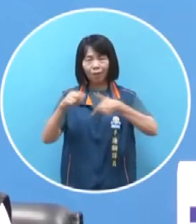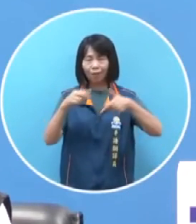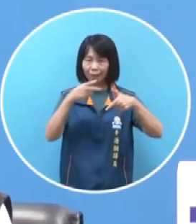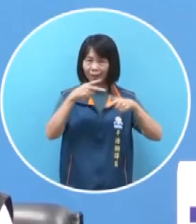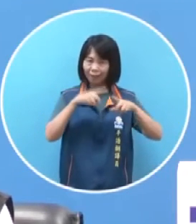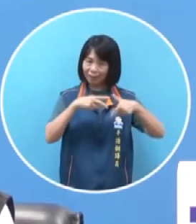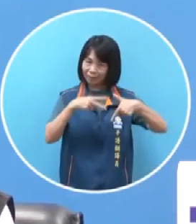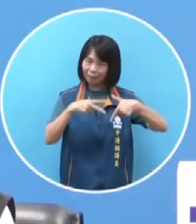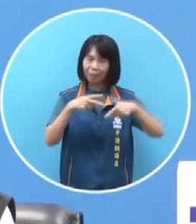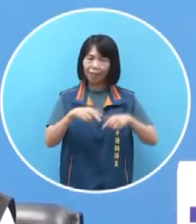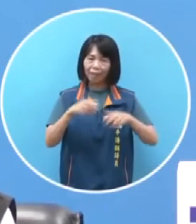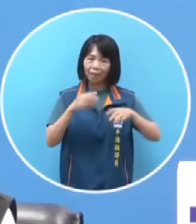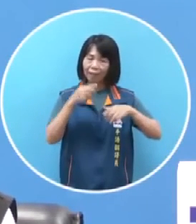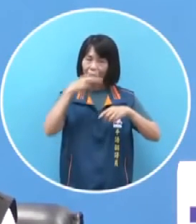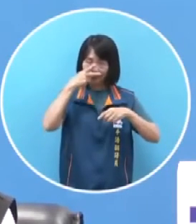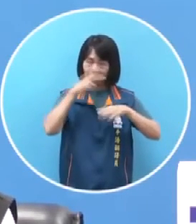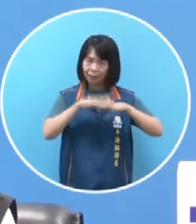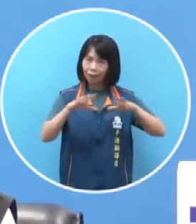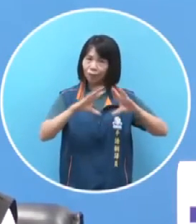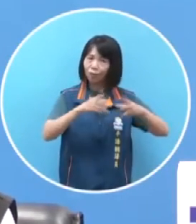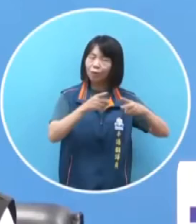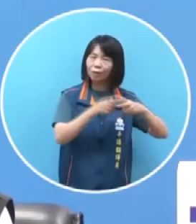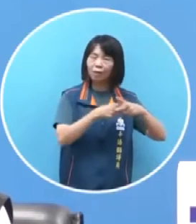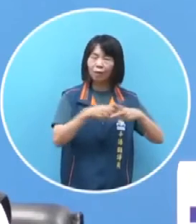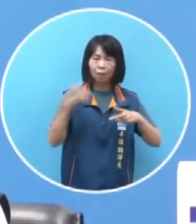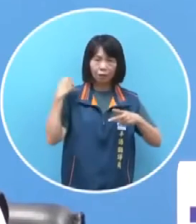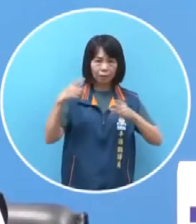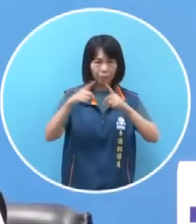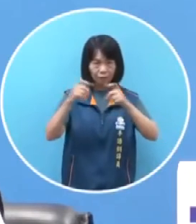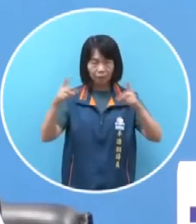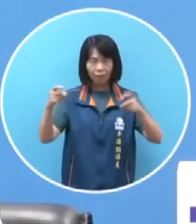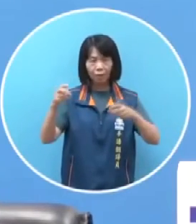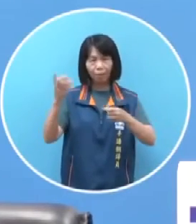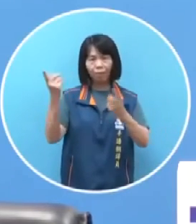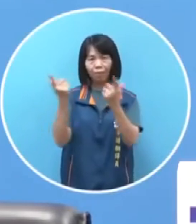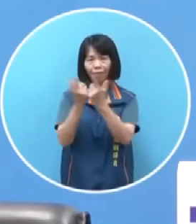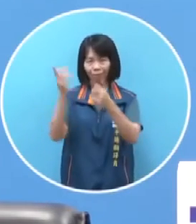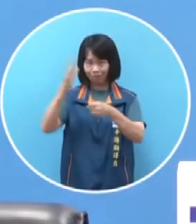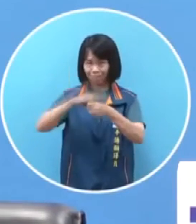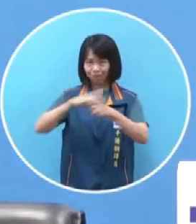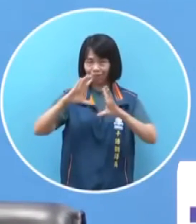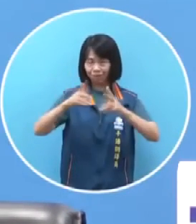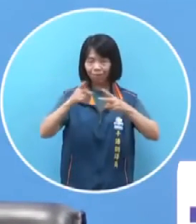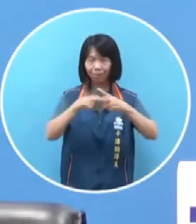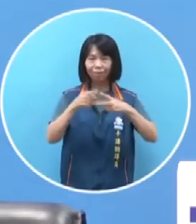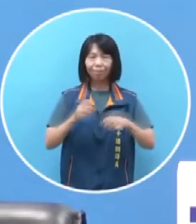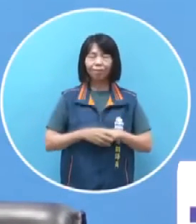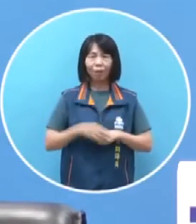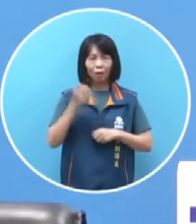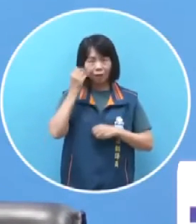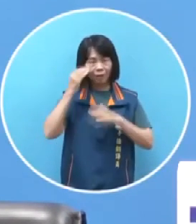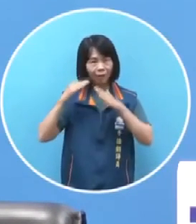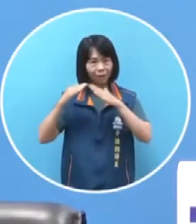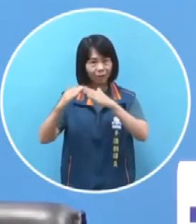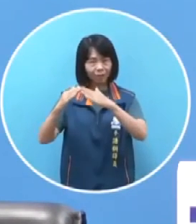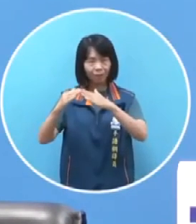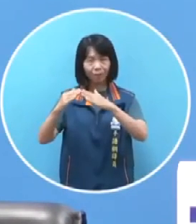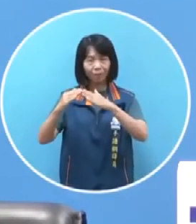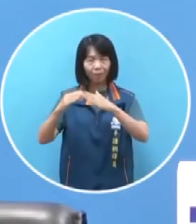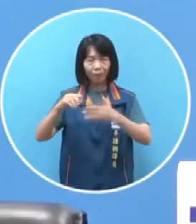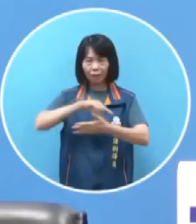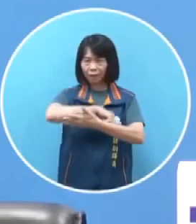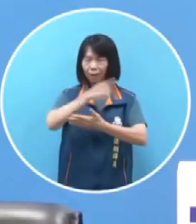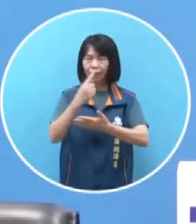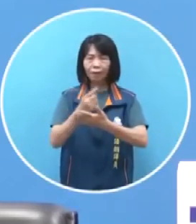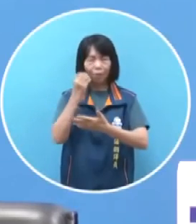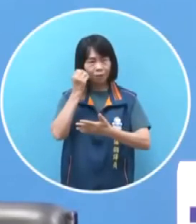动中心，那新城乡依旧在北埔国小。那我们来看花莲市，在整个